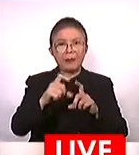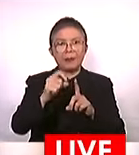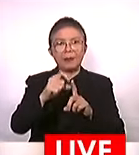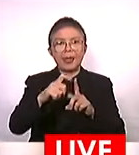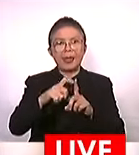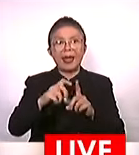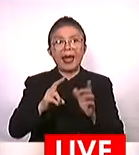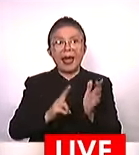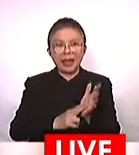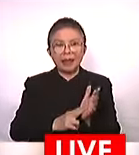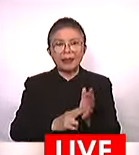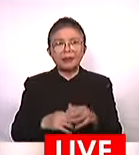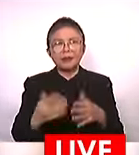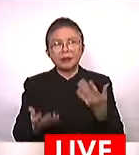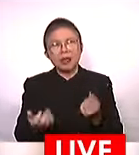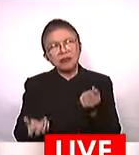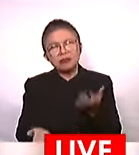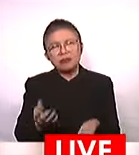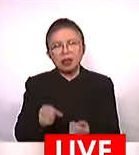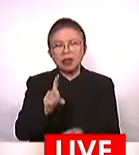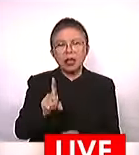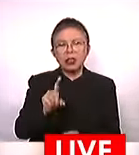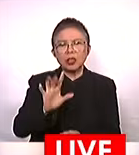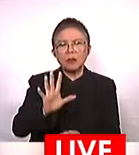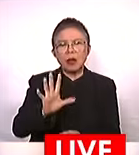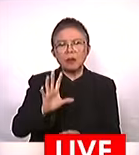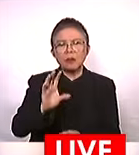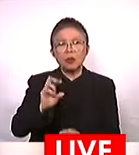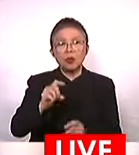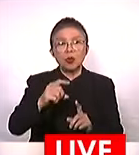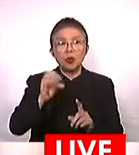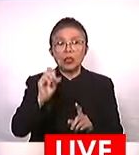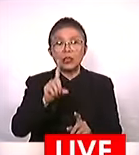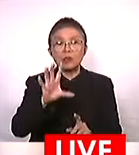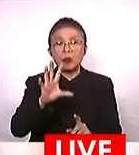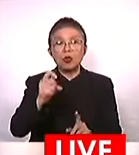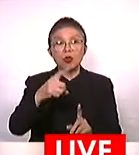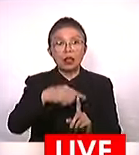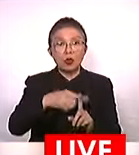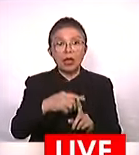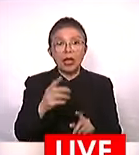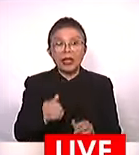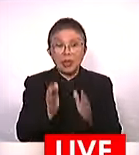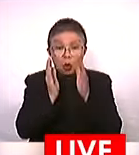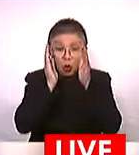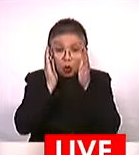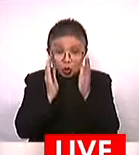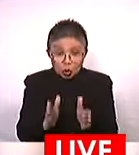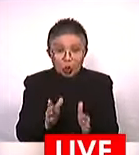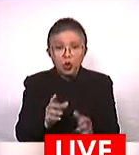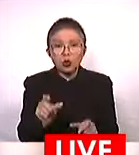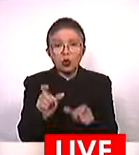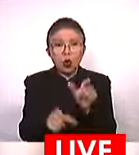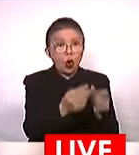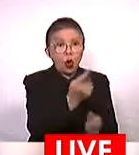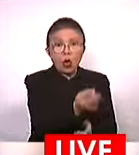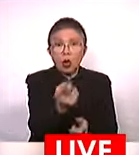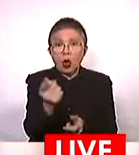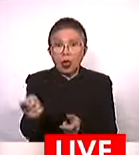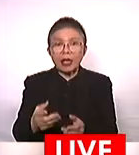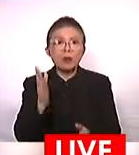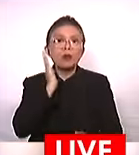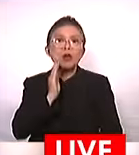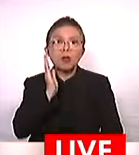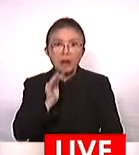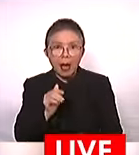dari APBN atau sekitar 150 triliun kita khususkan untuk kamu-kamu